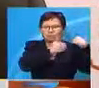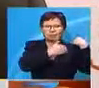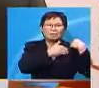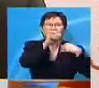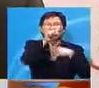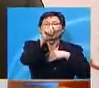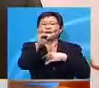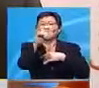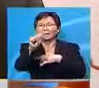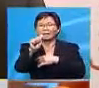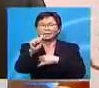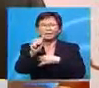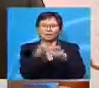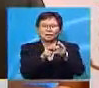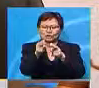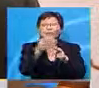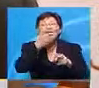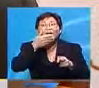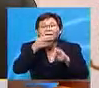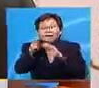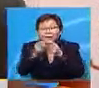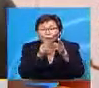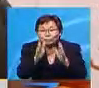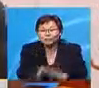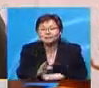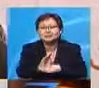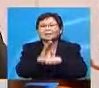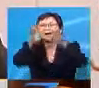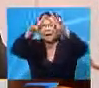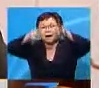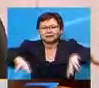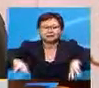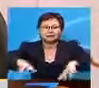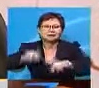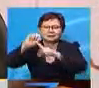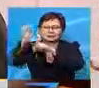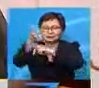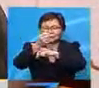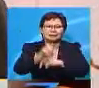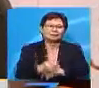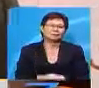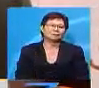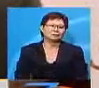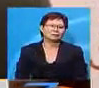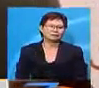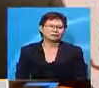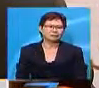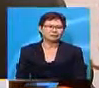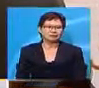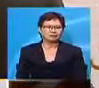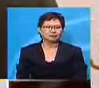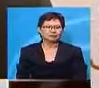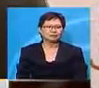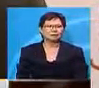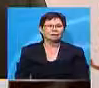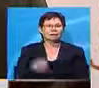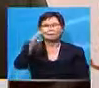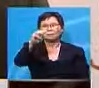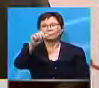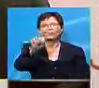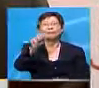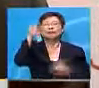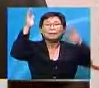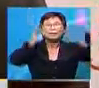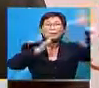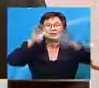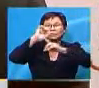Young Entrepreneurs ASEAN. ASEAN Young Entrepreneurs Association, AYE. Malaysian Association of ASEAN. MAYE, Malaysian